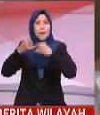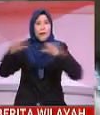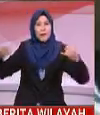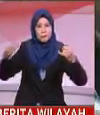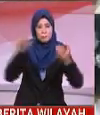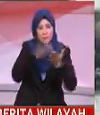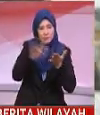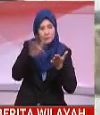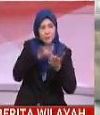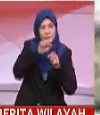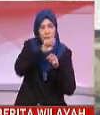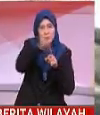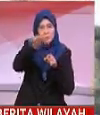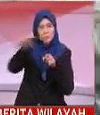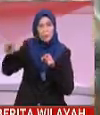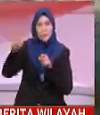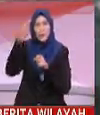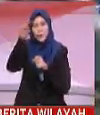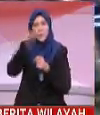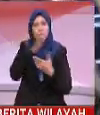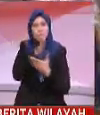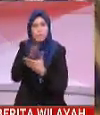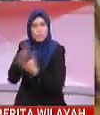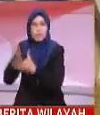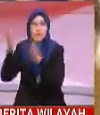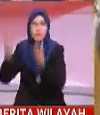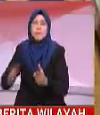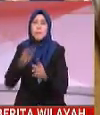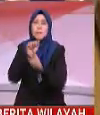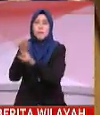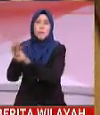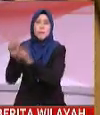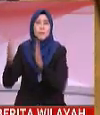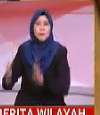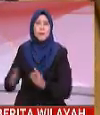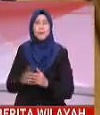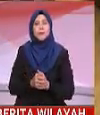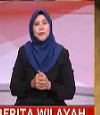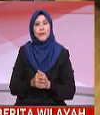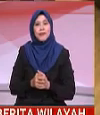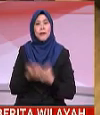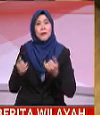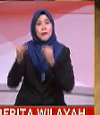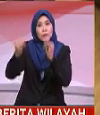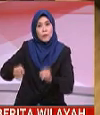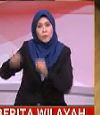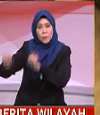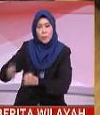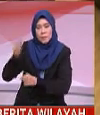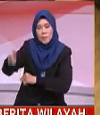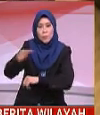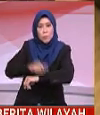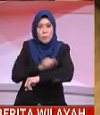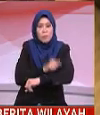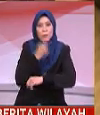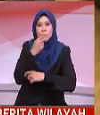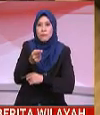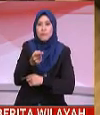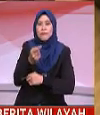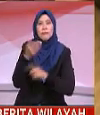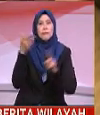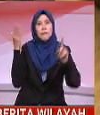media sosial bagi mengancam mangsa mereka. Menurut Dato' Abdul Majid, individu yang diupah diarahkan untuk